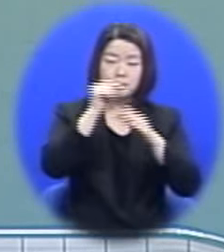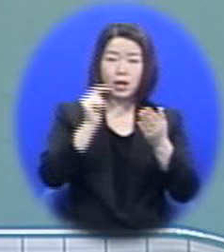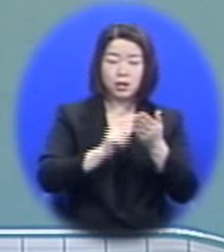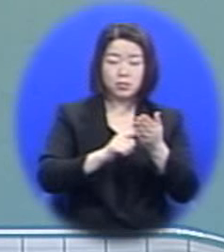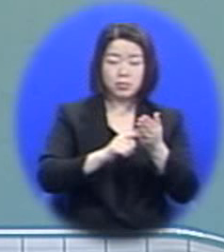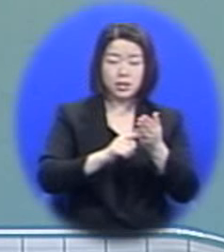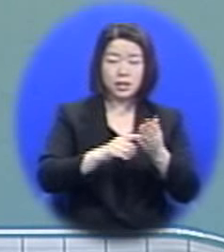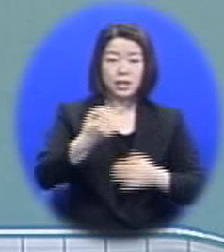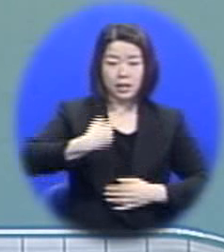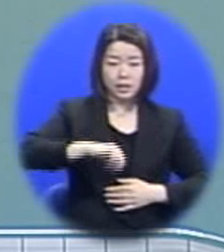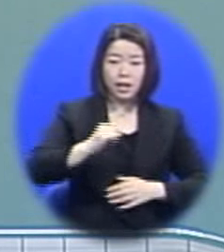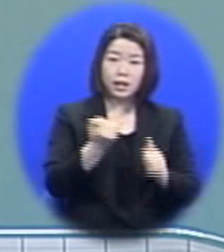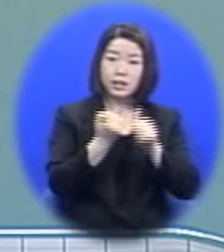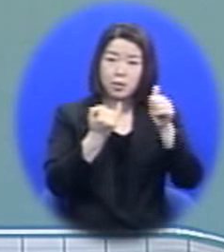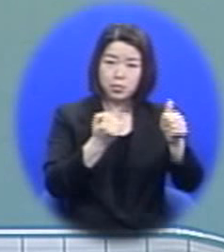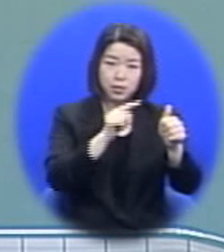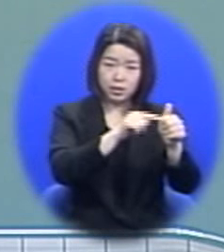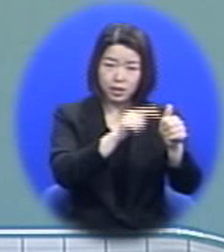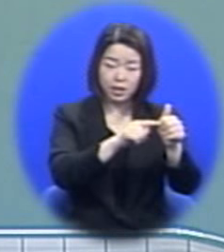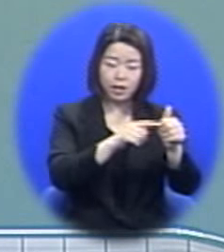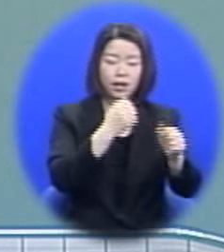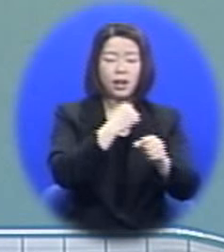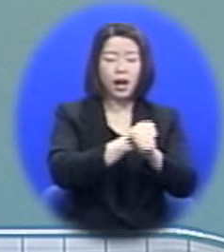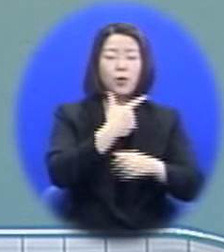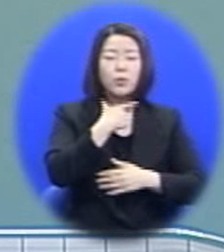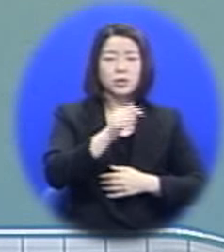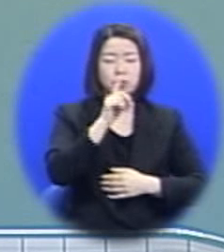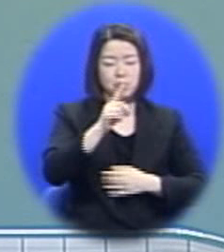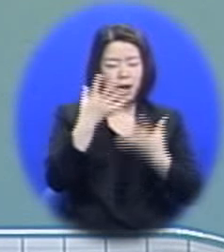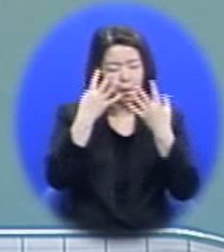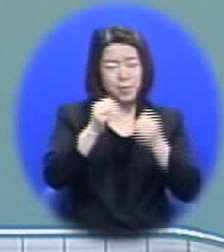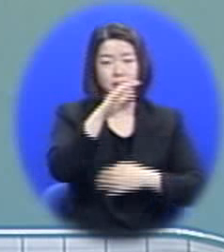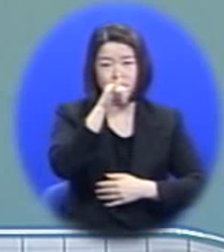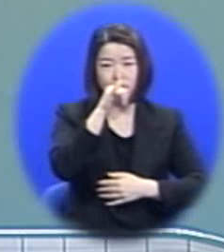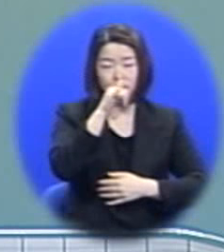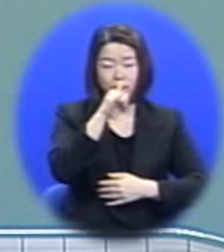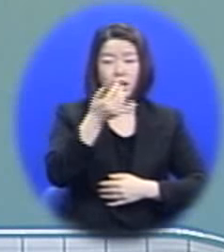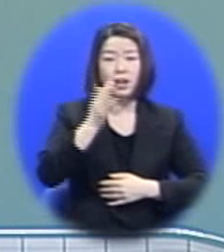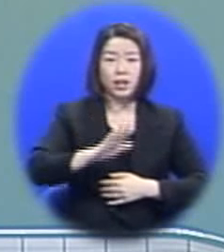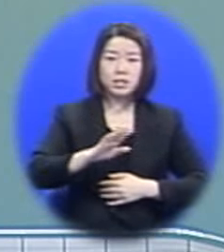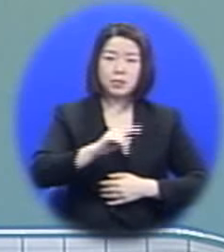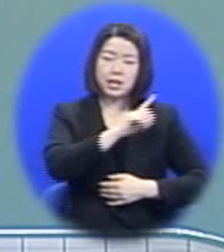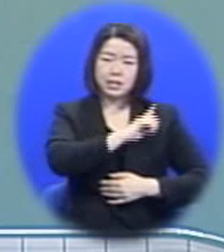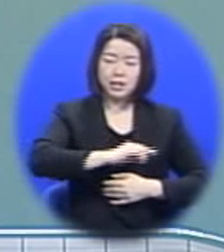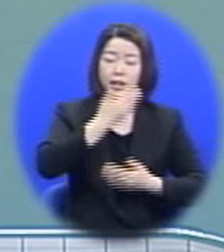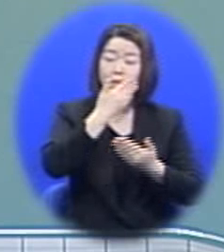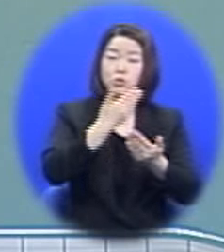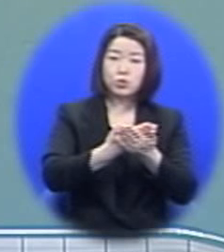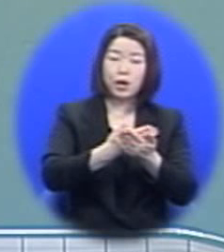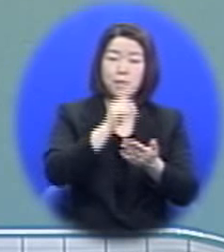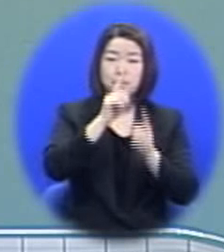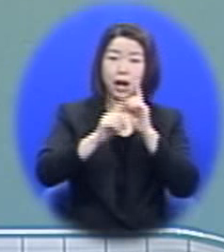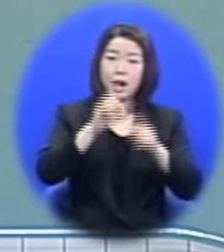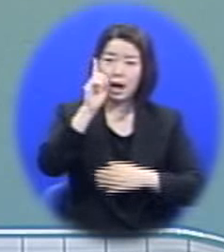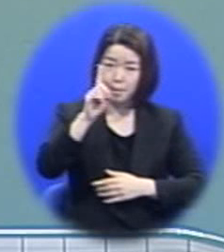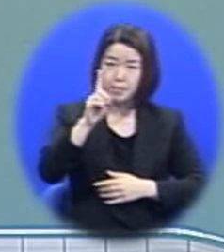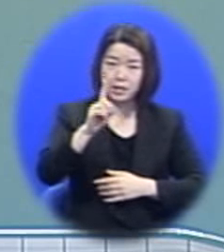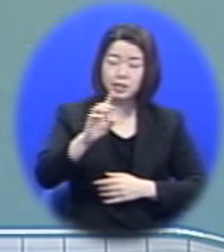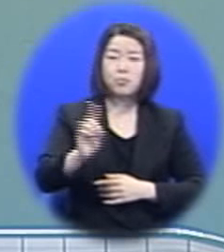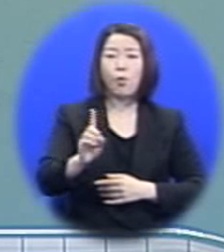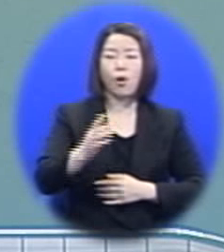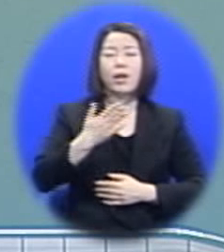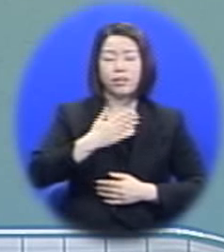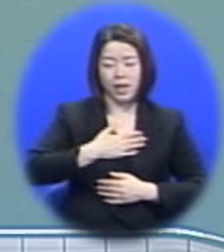사위에게 하고 싶은 말이 많을 거예요. 아마 가장 중요한 한 마디만 하라고 한다면 내가